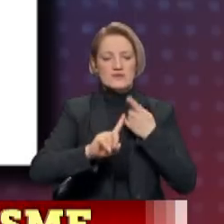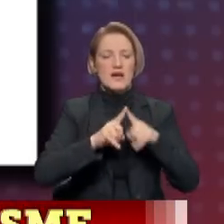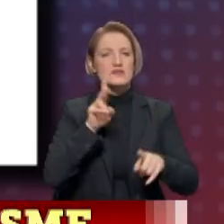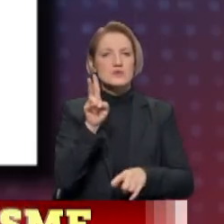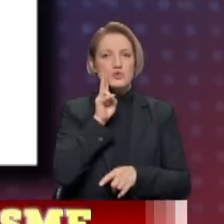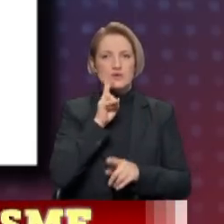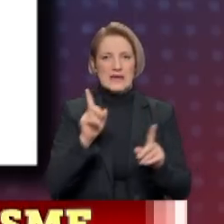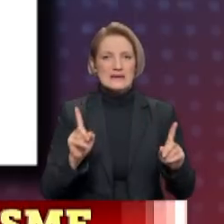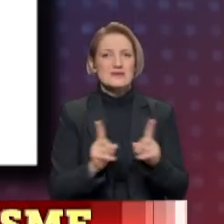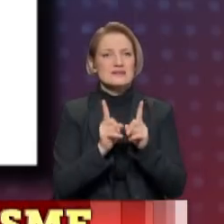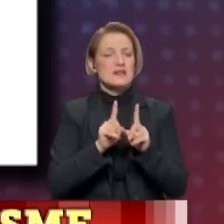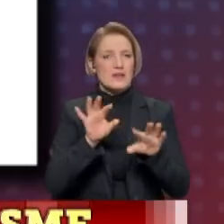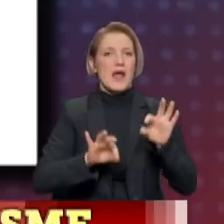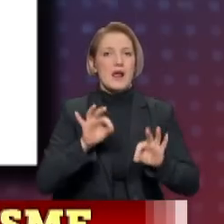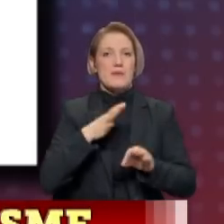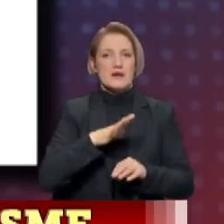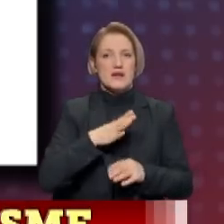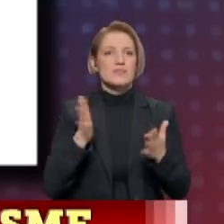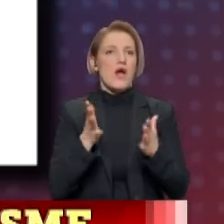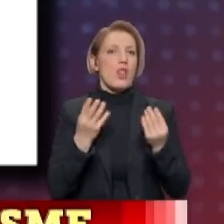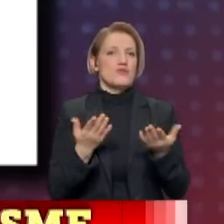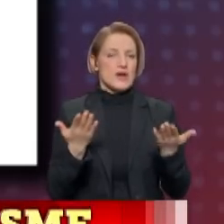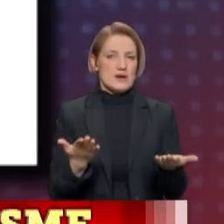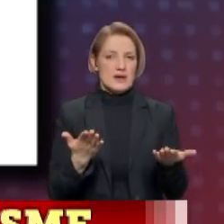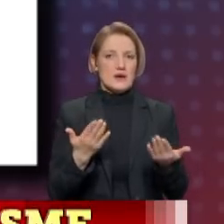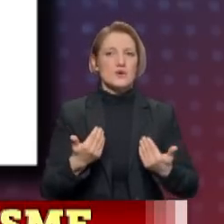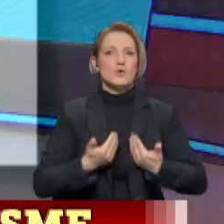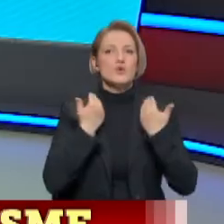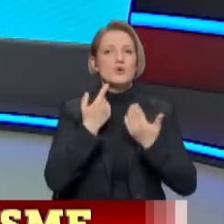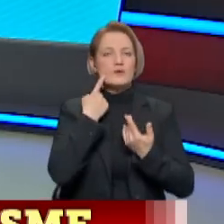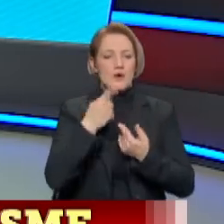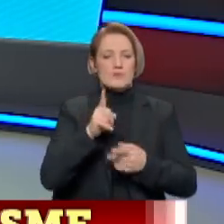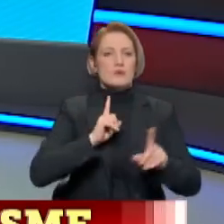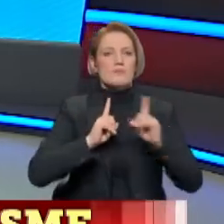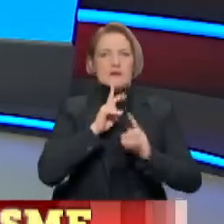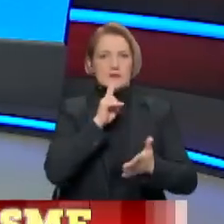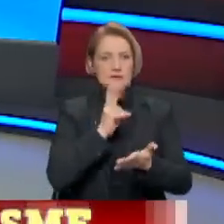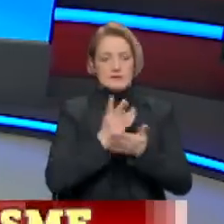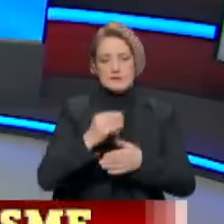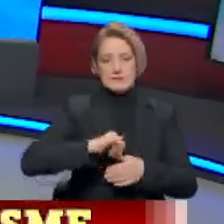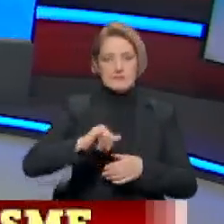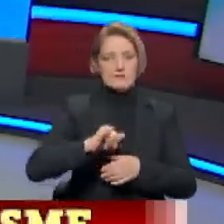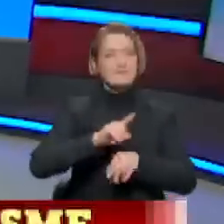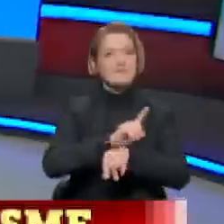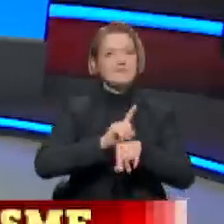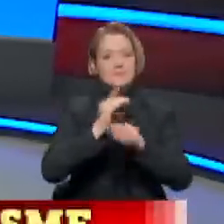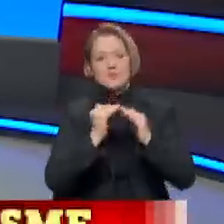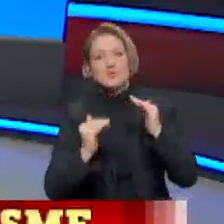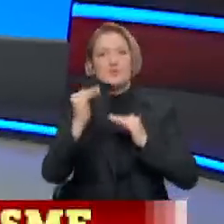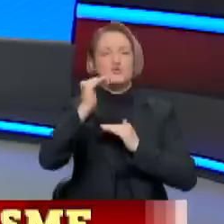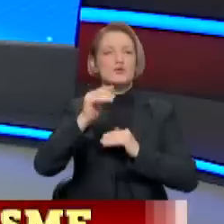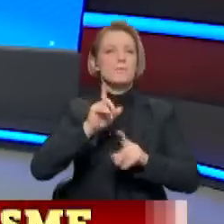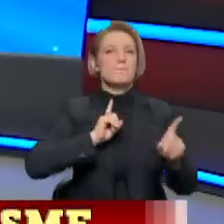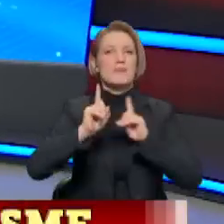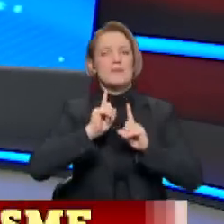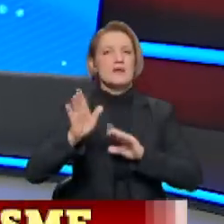sonuçlarını kısaca değerlendirmek isterim. Ne olacak? Hukuki açıdan bu mahkeme kararının en kısa zamanda üst mahkemeden